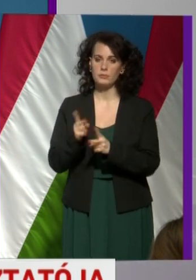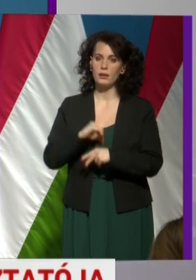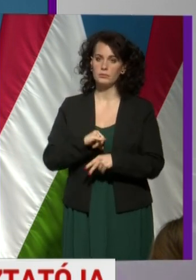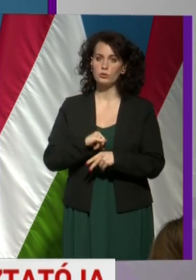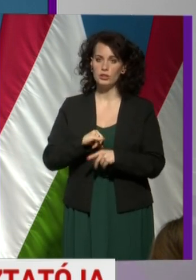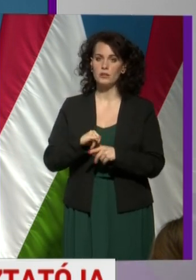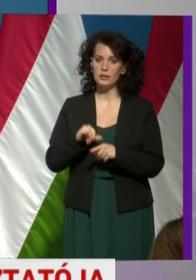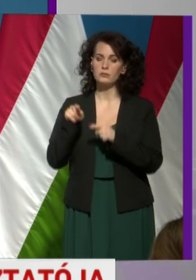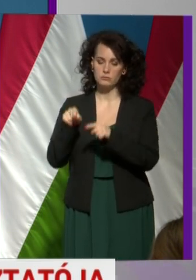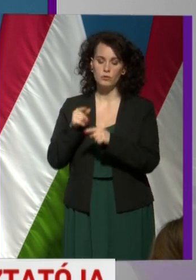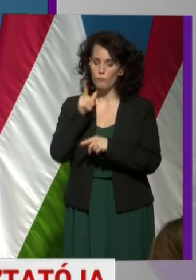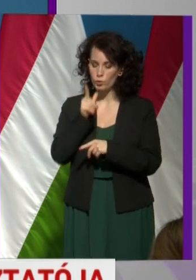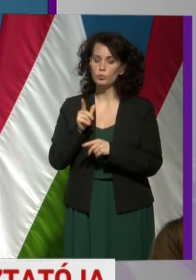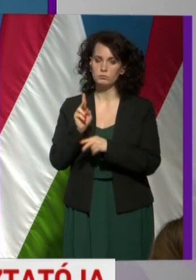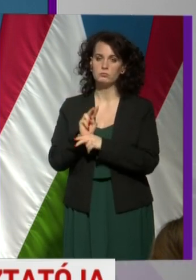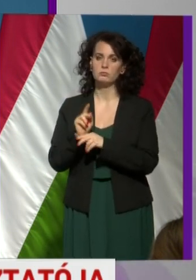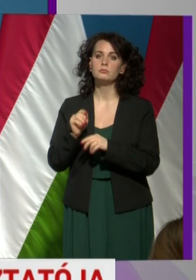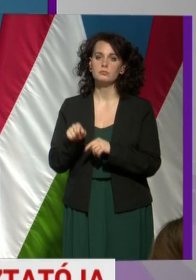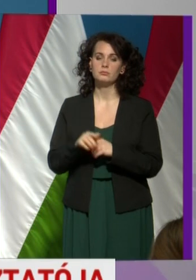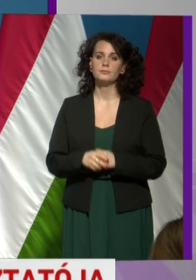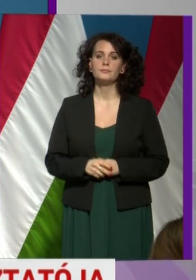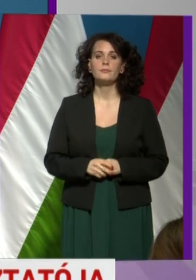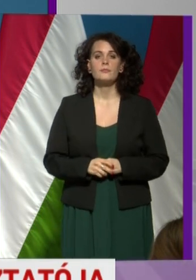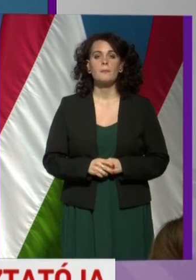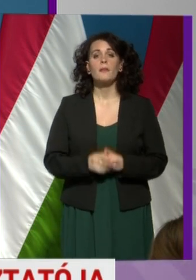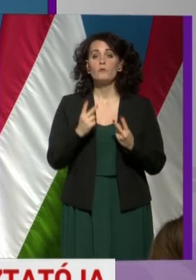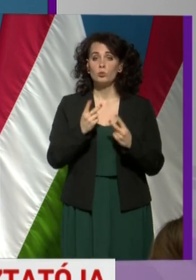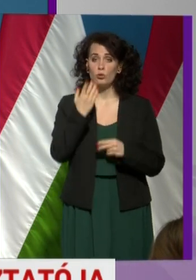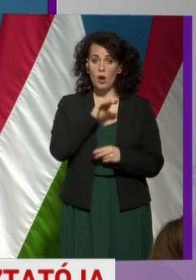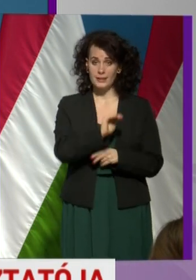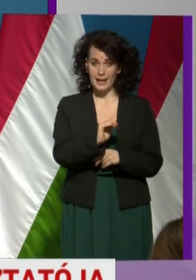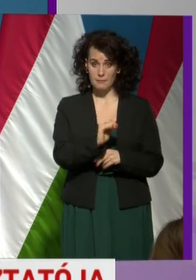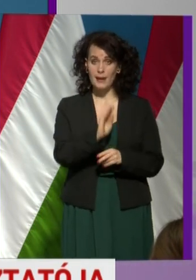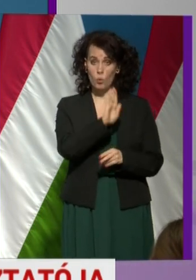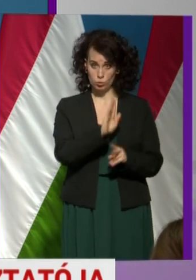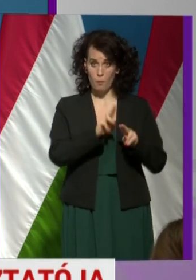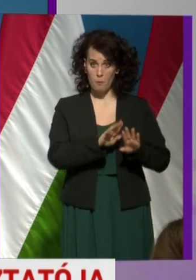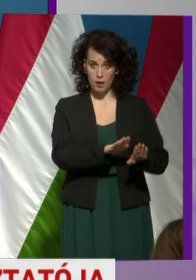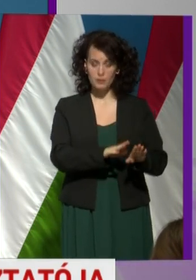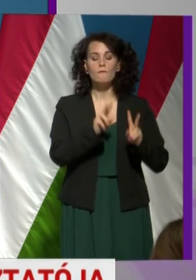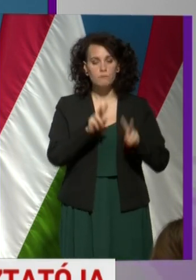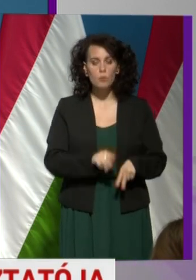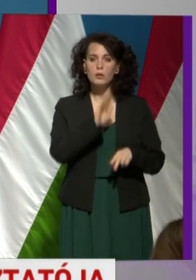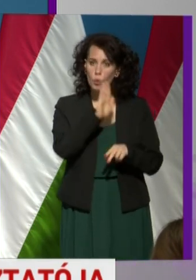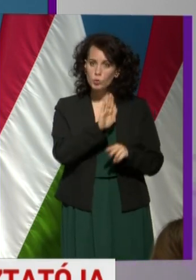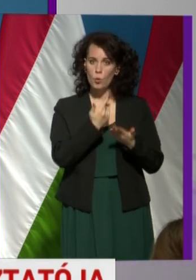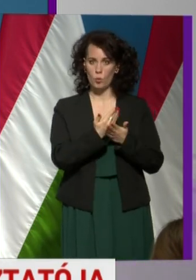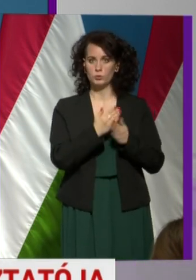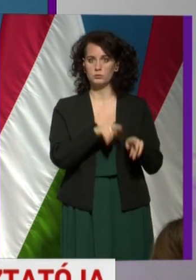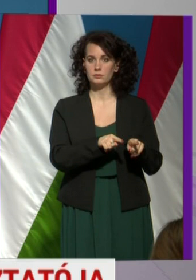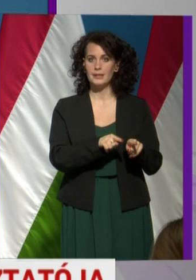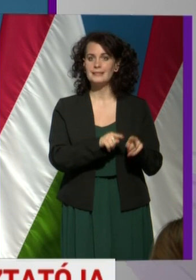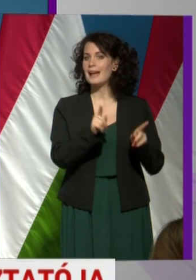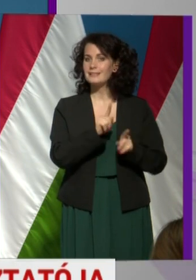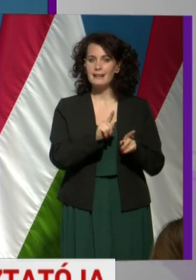biztosítani fogjuk. Fontos az is, hogy a gyermekek, amikor otthon maradnak, ténylegesen is maradjanak otthon, tehát nem